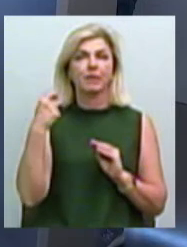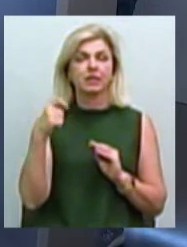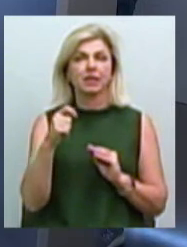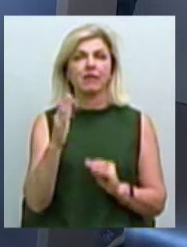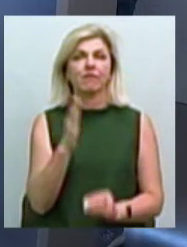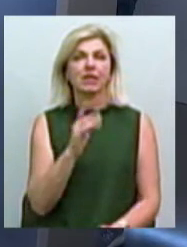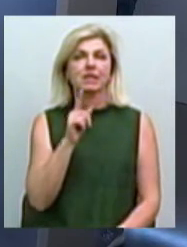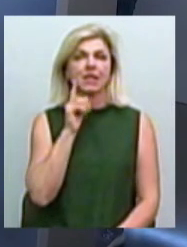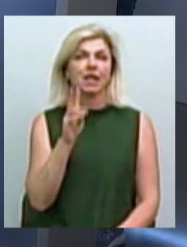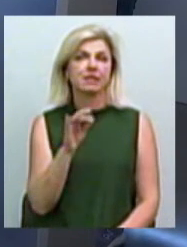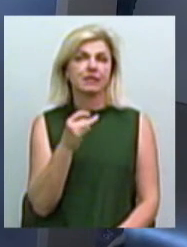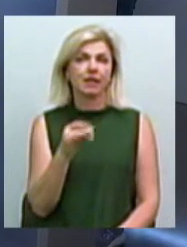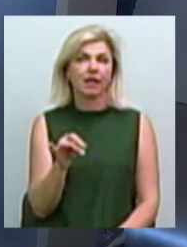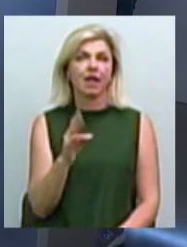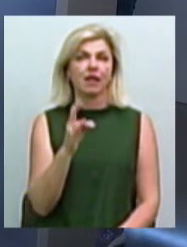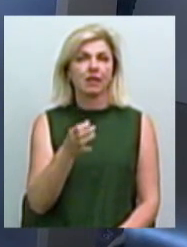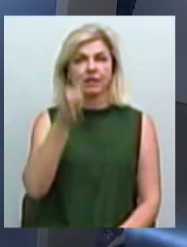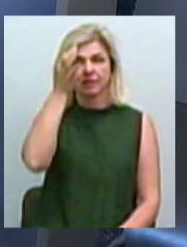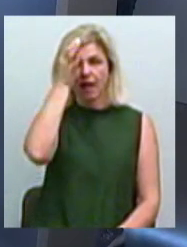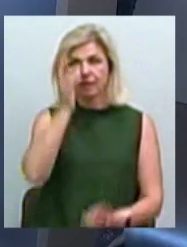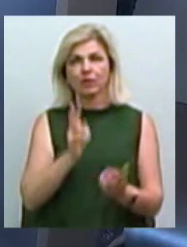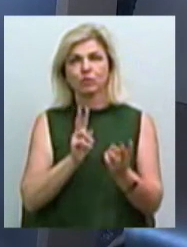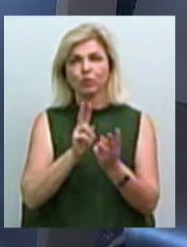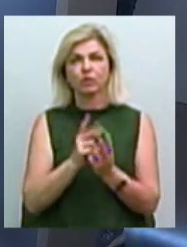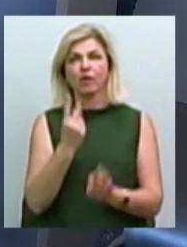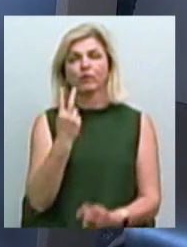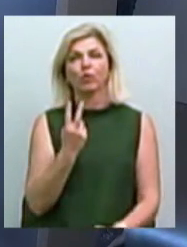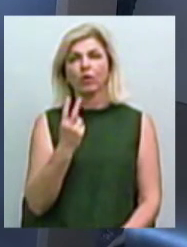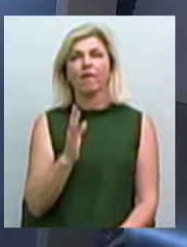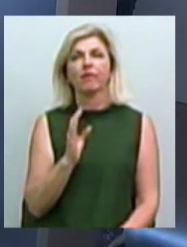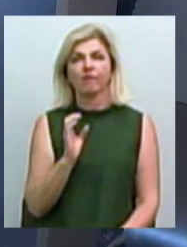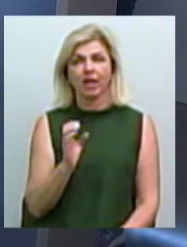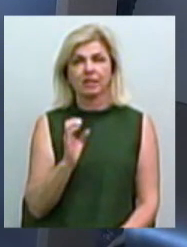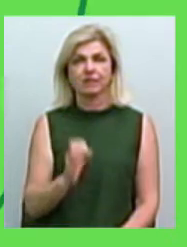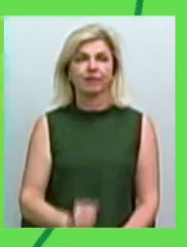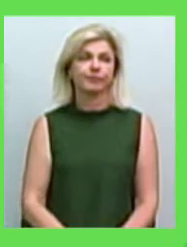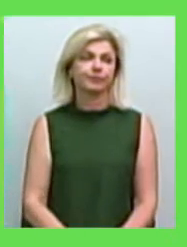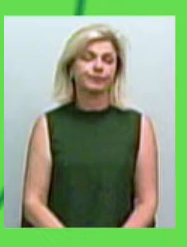Зеленський на вже згаданій зустрічі 2 вересня. Будь ласка, пряма мова.